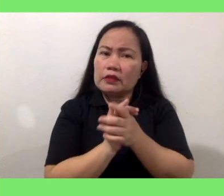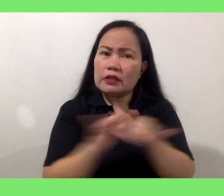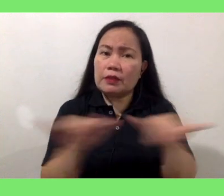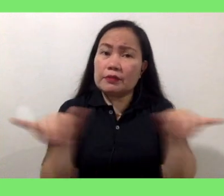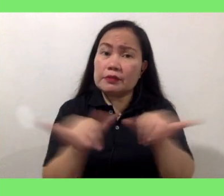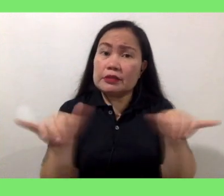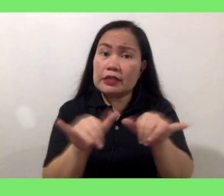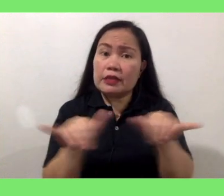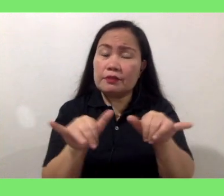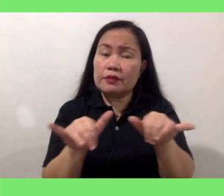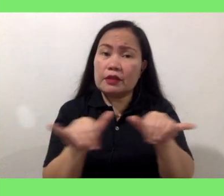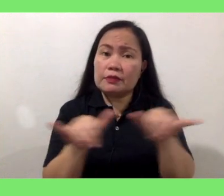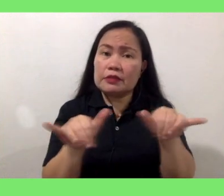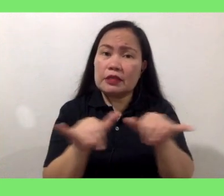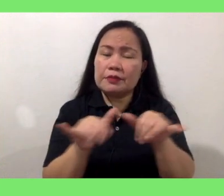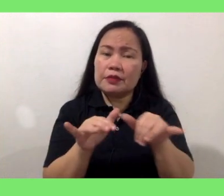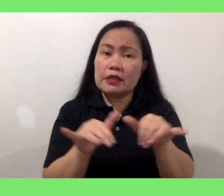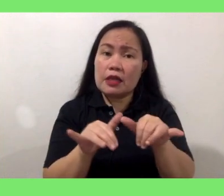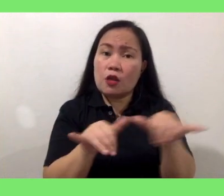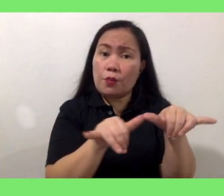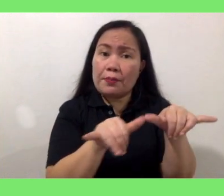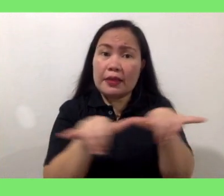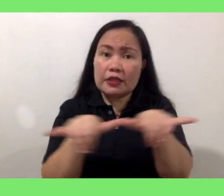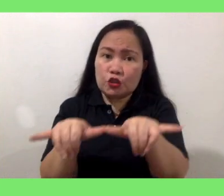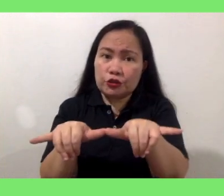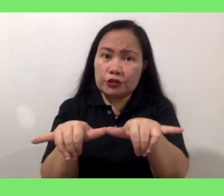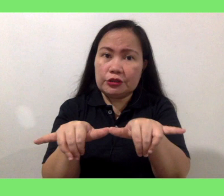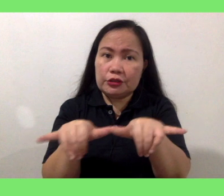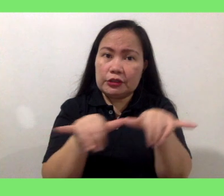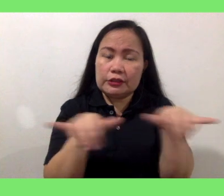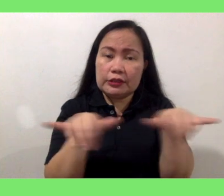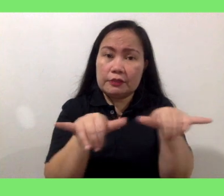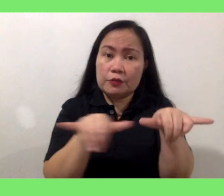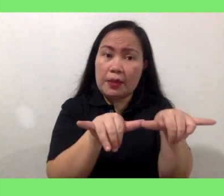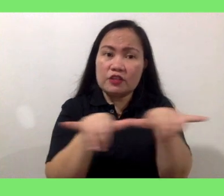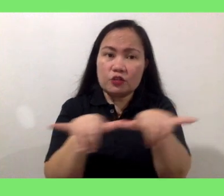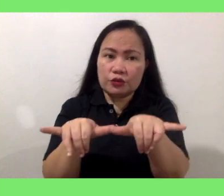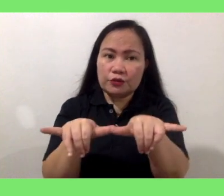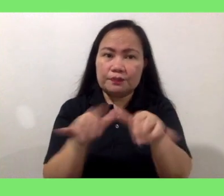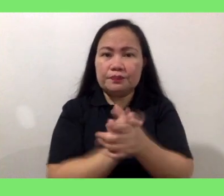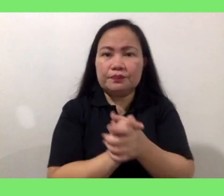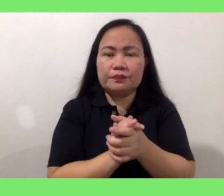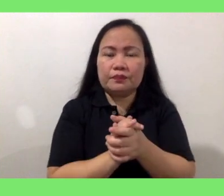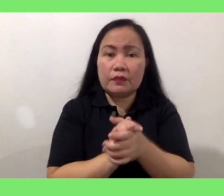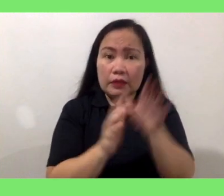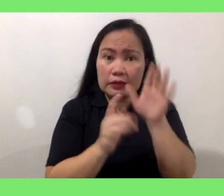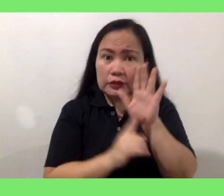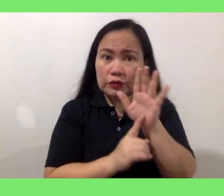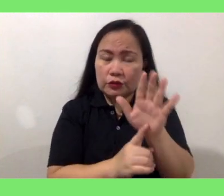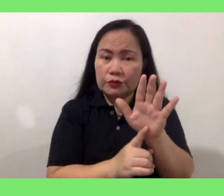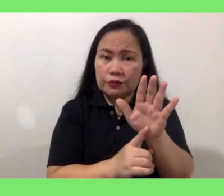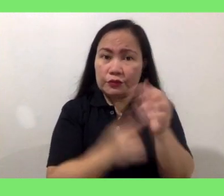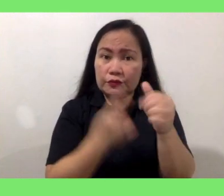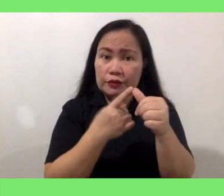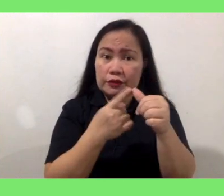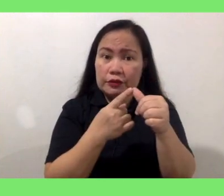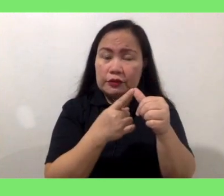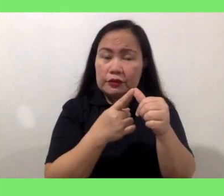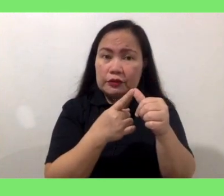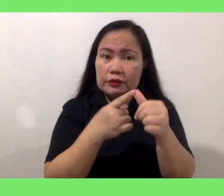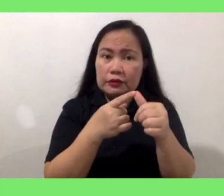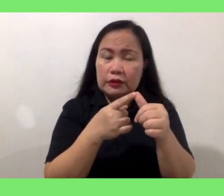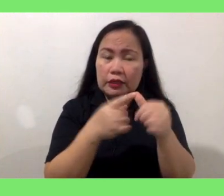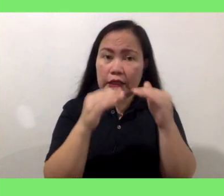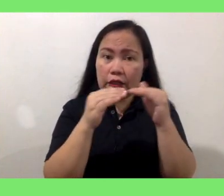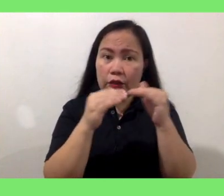dapat pareho sila ng measure. I mean, paano mo sasabihin congruent sila? So, dapat maipakita mo